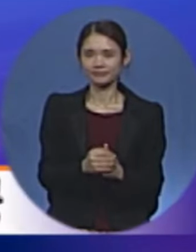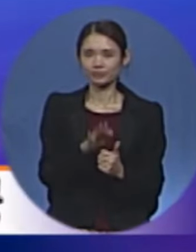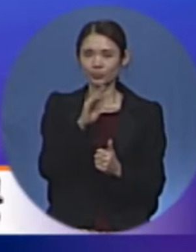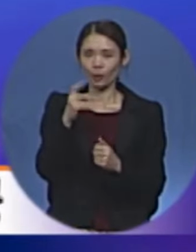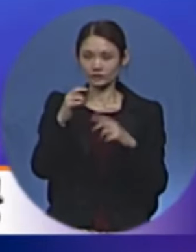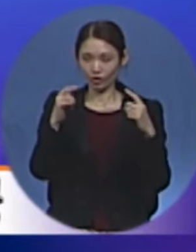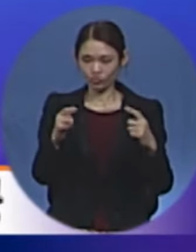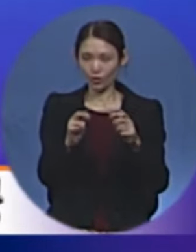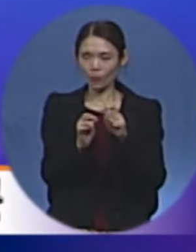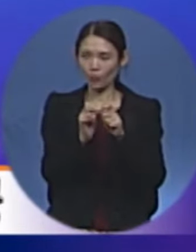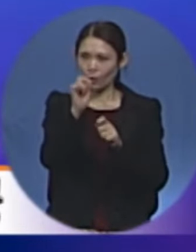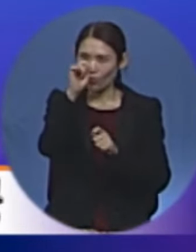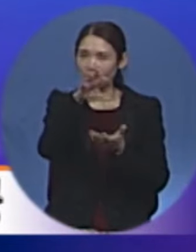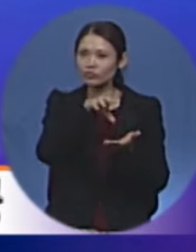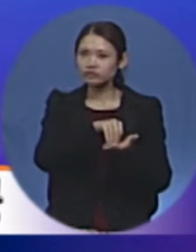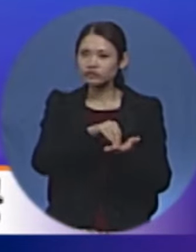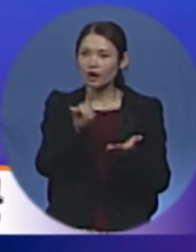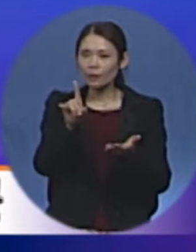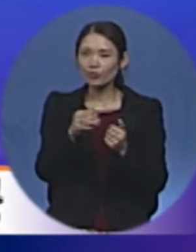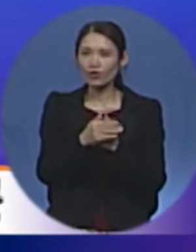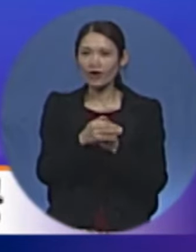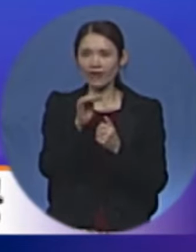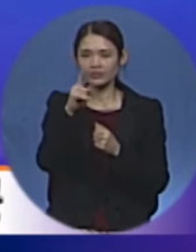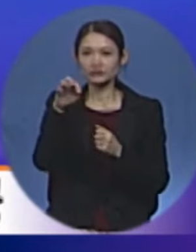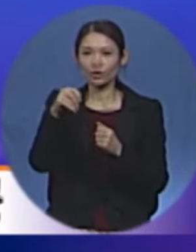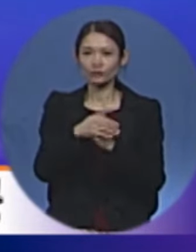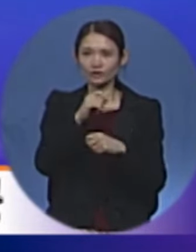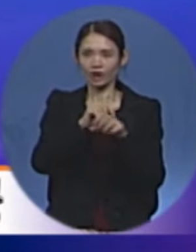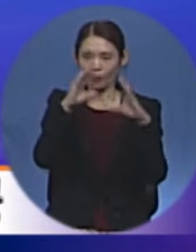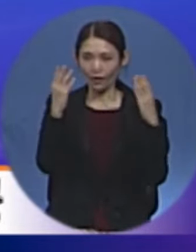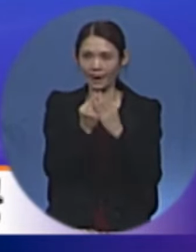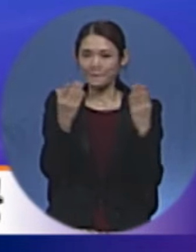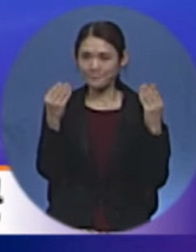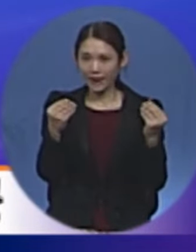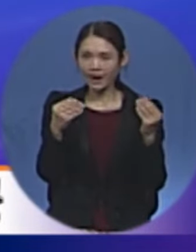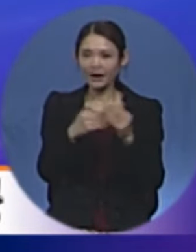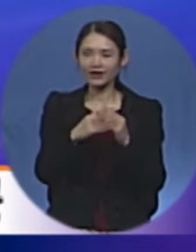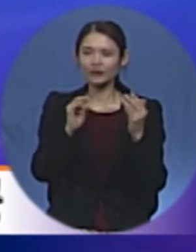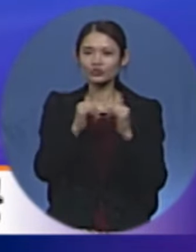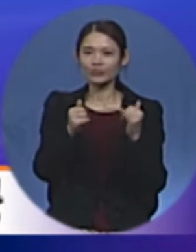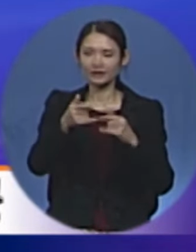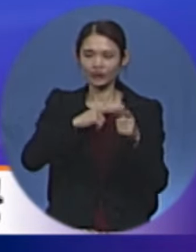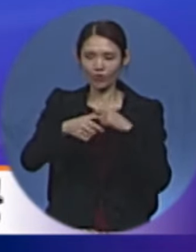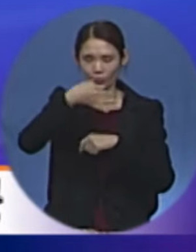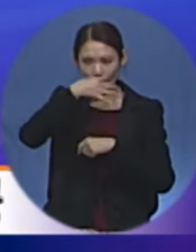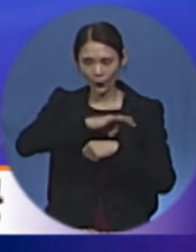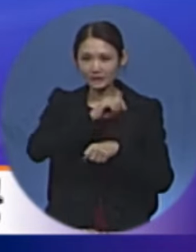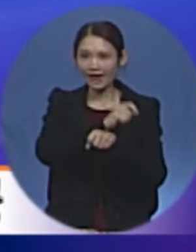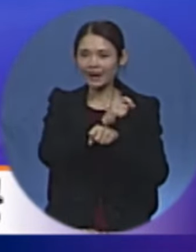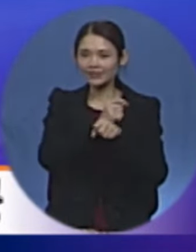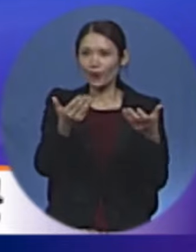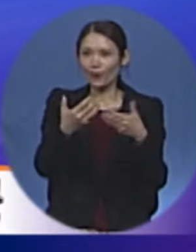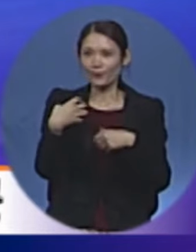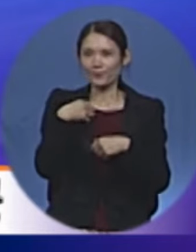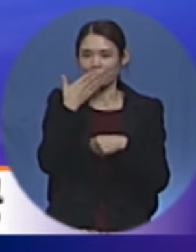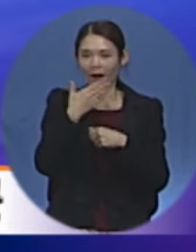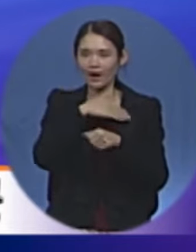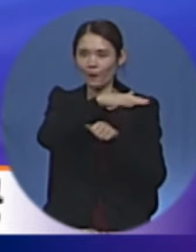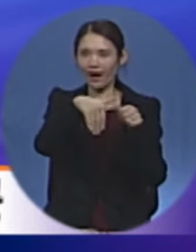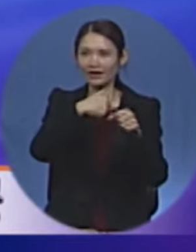보성군의 오랜 숙원 사업인 회천면 사무소의 신축이 완공됨에 따라 군민들이 효율적인 행정 업무를 수행할 수 있는